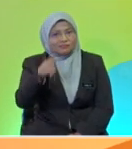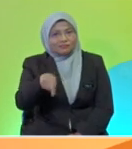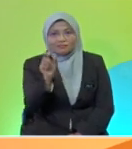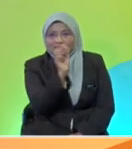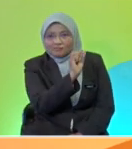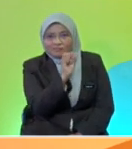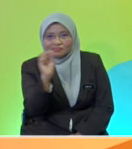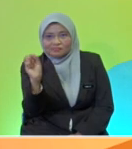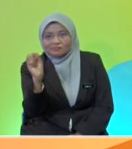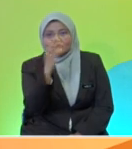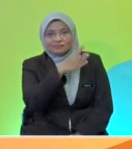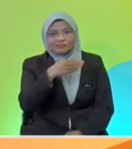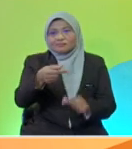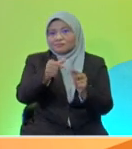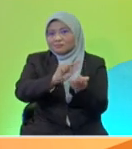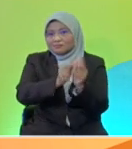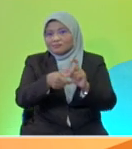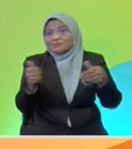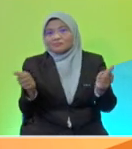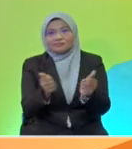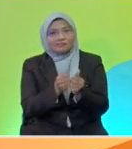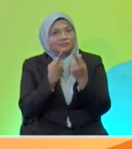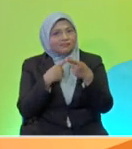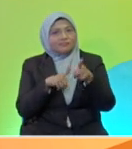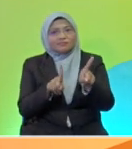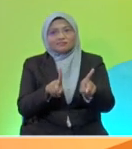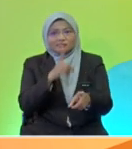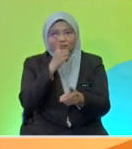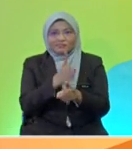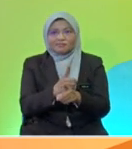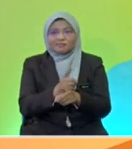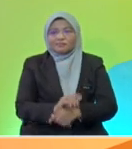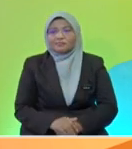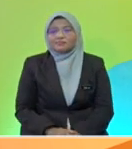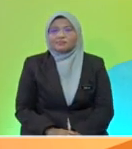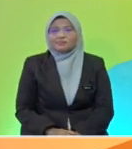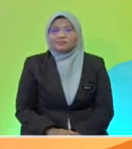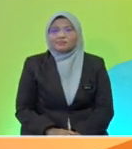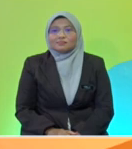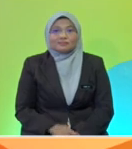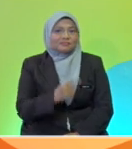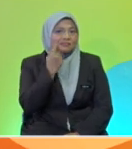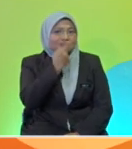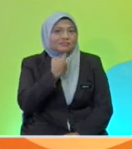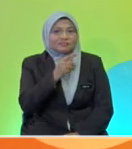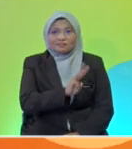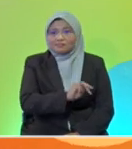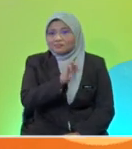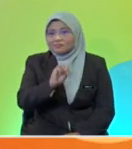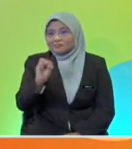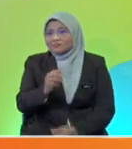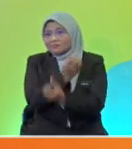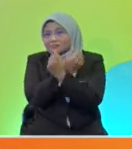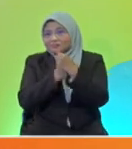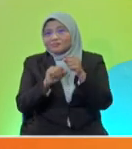kita gantikan dengan jawabannya Oke siapa ya dengan jawaban masing-masing boleh angkat Tunjukkan